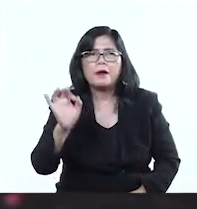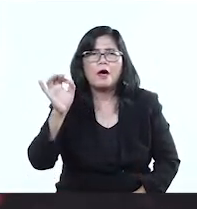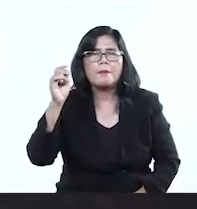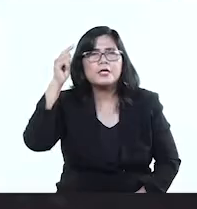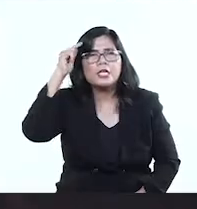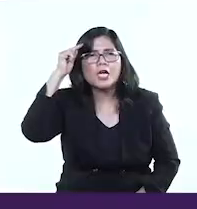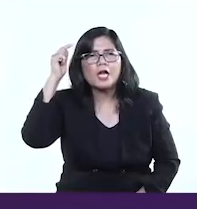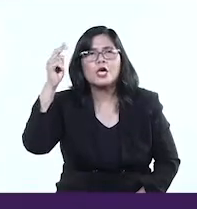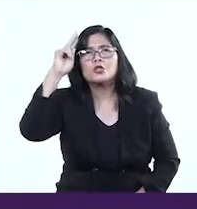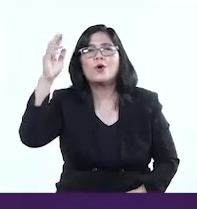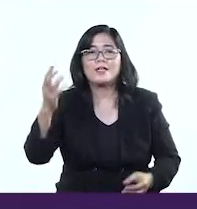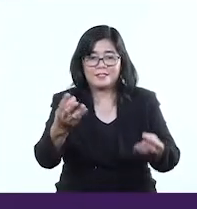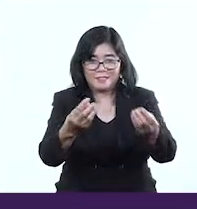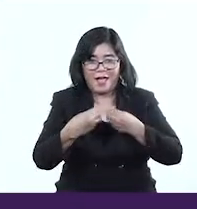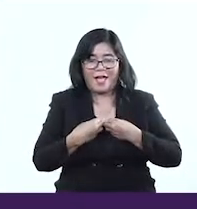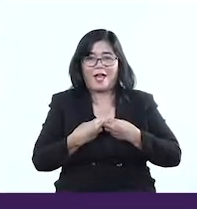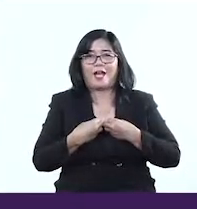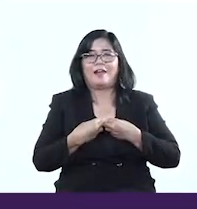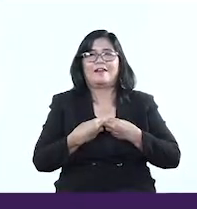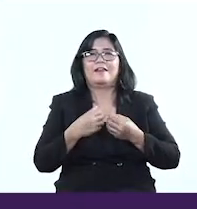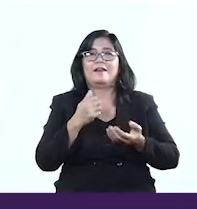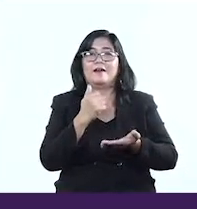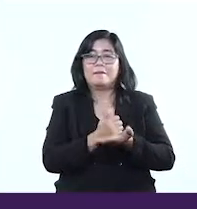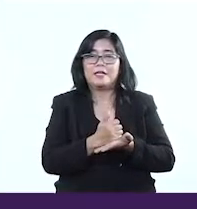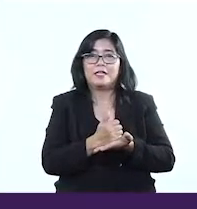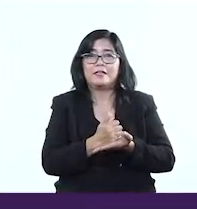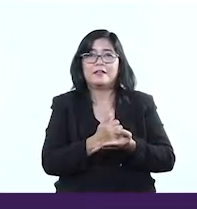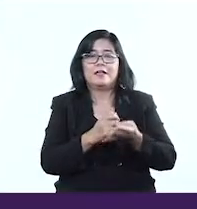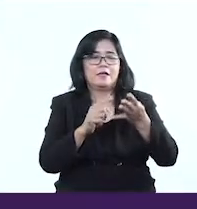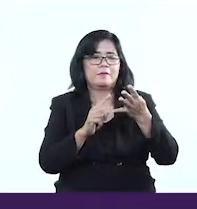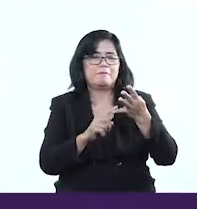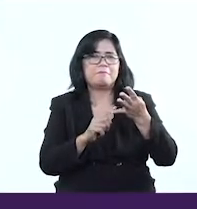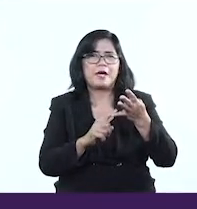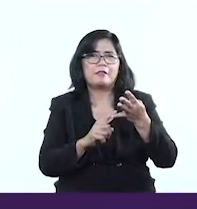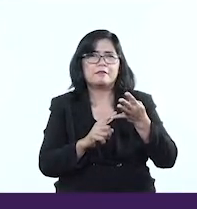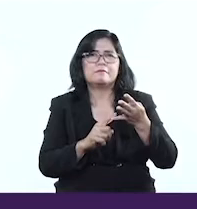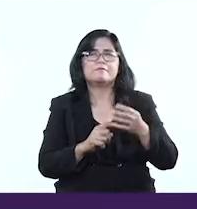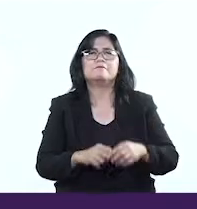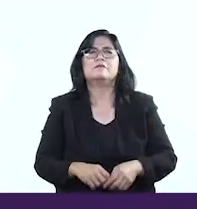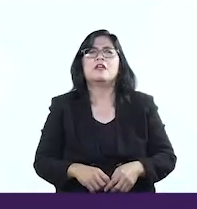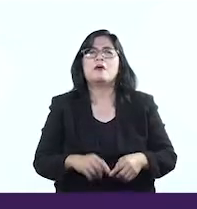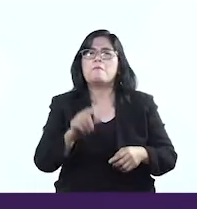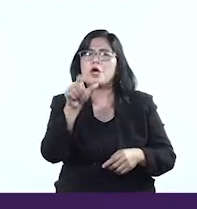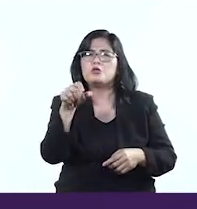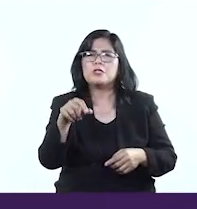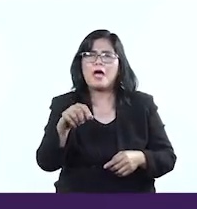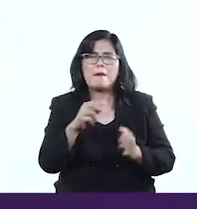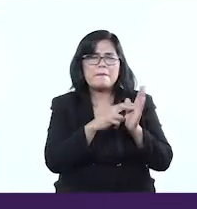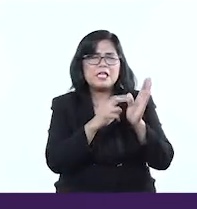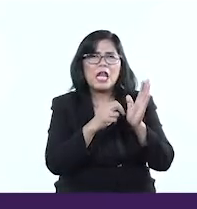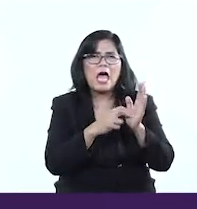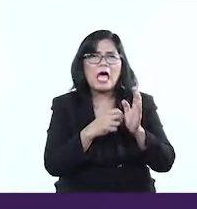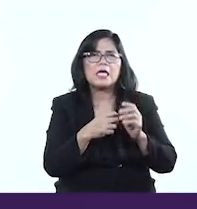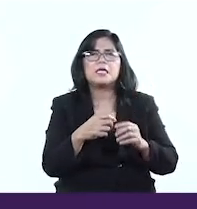buat kita lalu ya yang keempat kalau manusia menaiki luarnya Karena manusia menilai kulit luarnya dan Tuhan melek